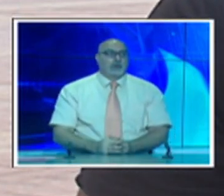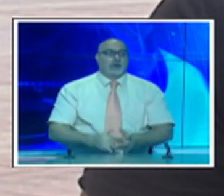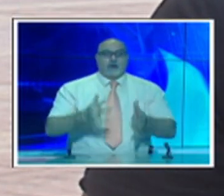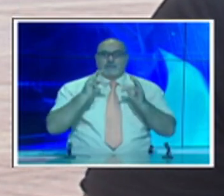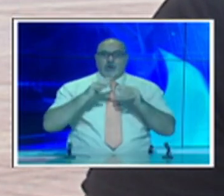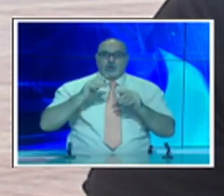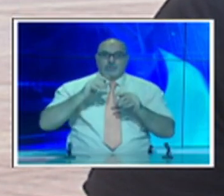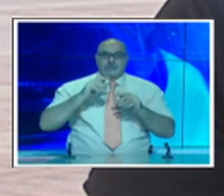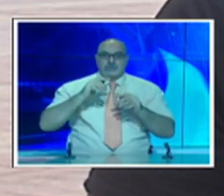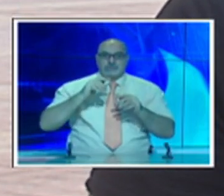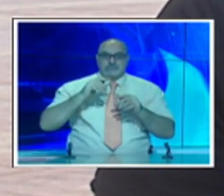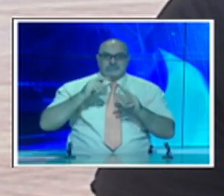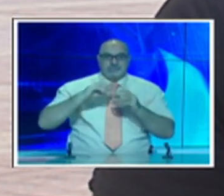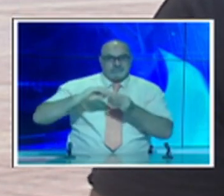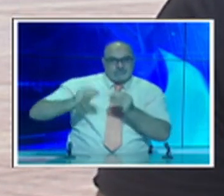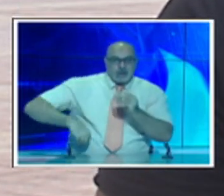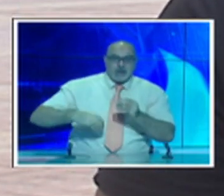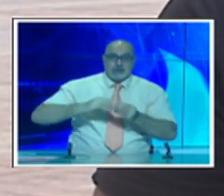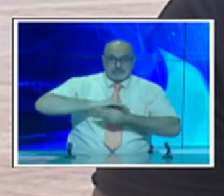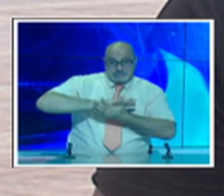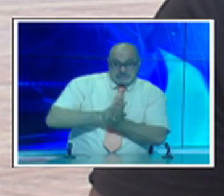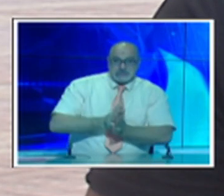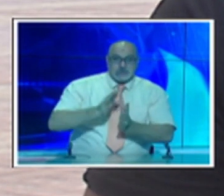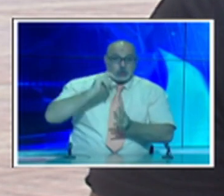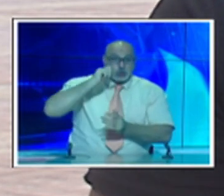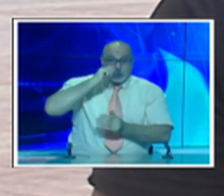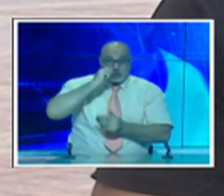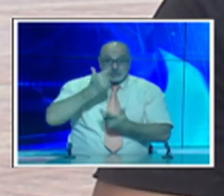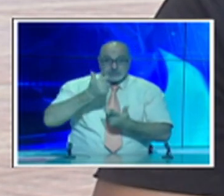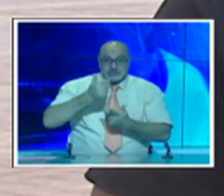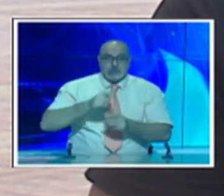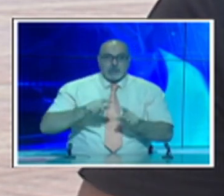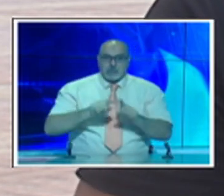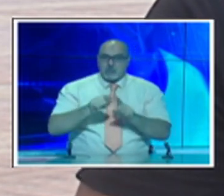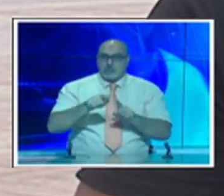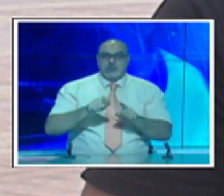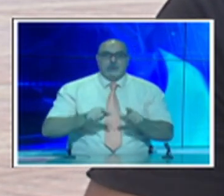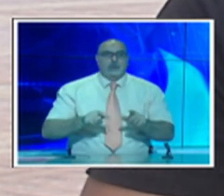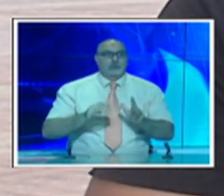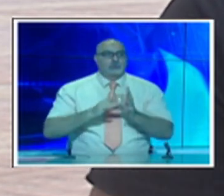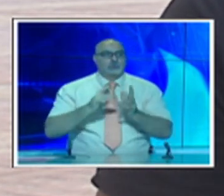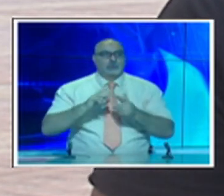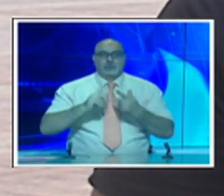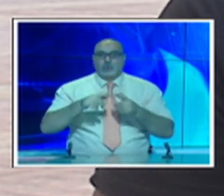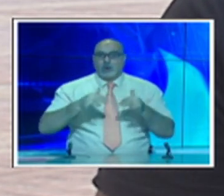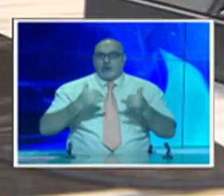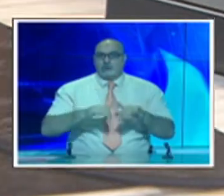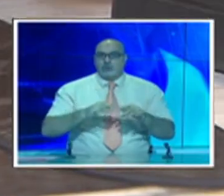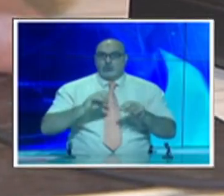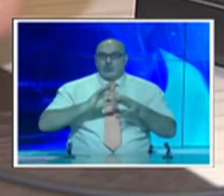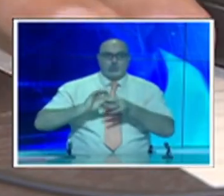التمييز والكراهية، يعني معلومات أيضا ممكن أن تمس بسمعة البلد